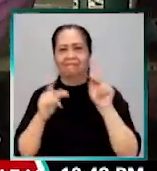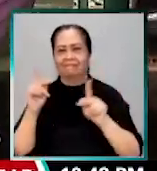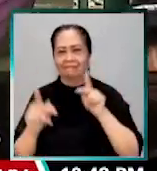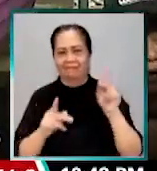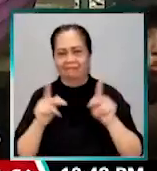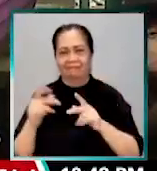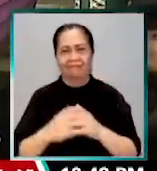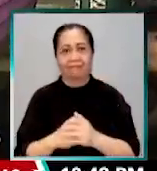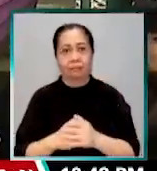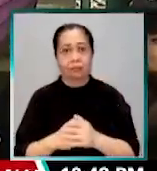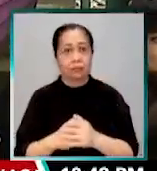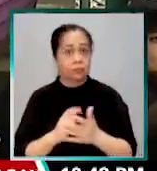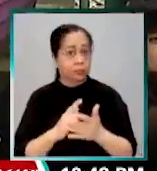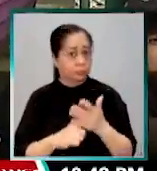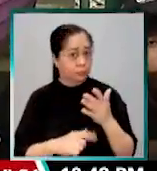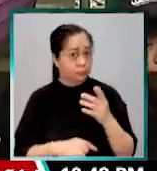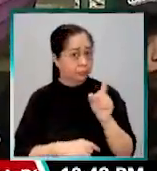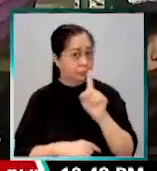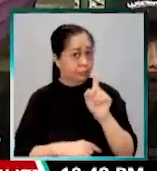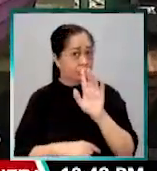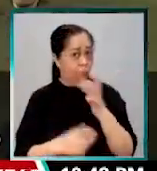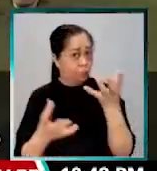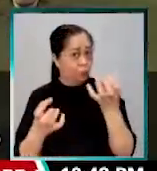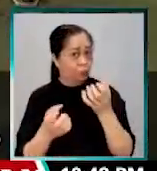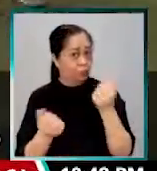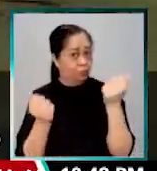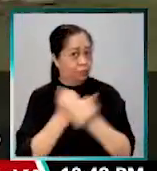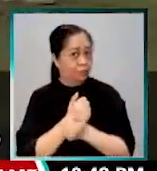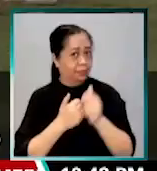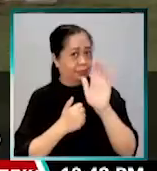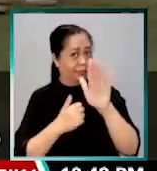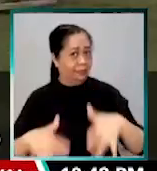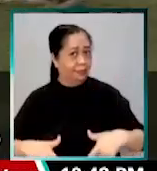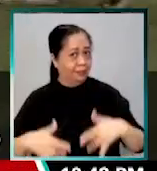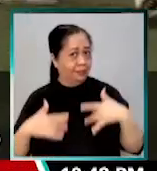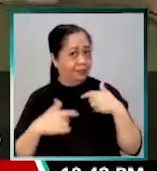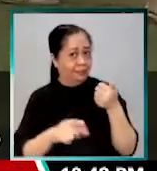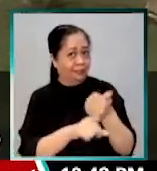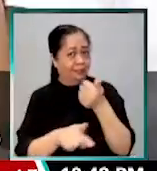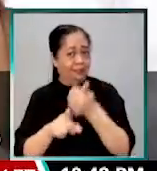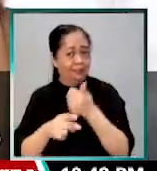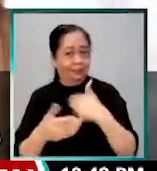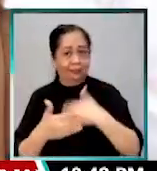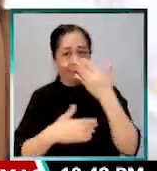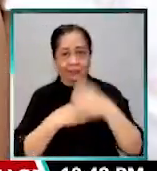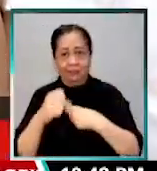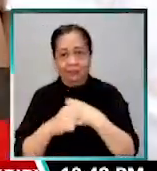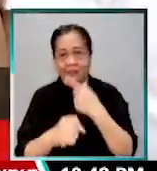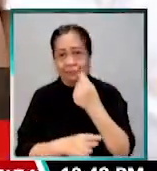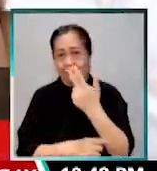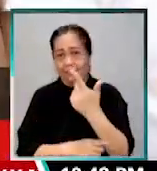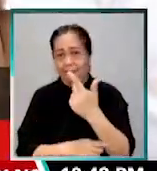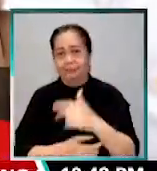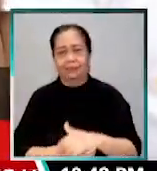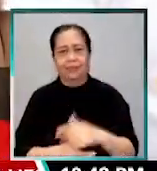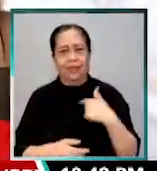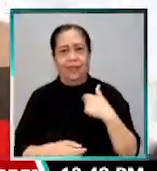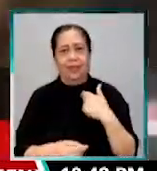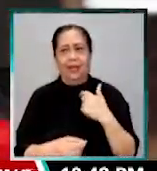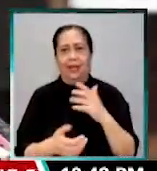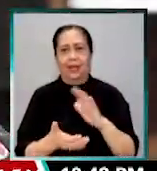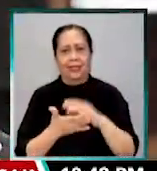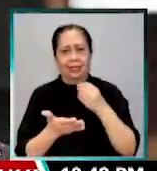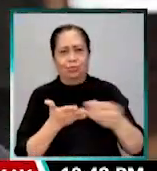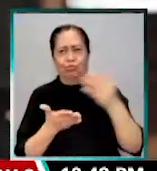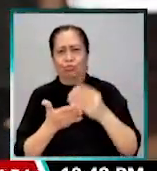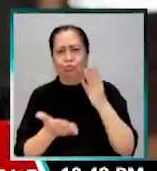E ano nga ba ang nais nilang mabago sa kanilang sarili sa 2023? Ano, hindi na ako magastos